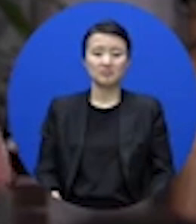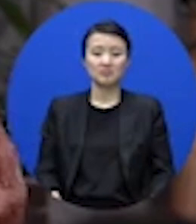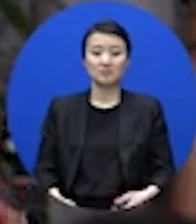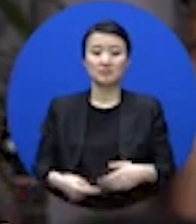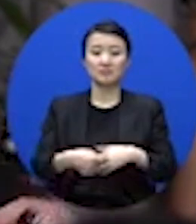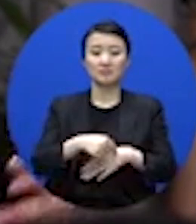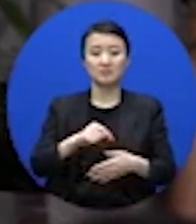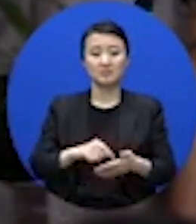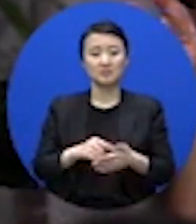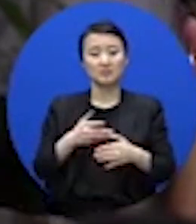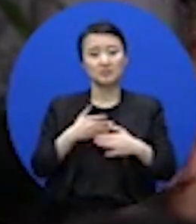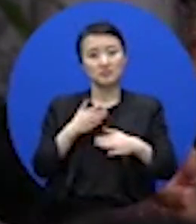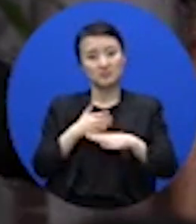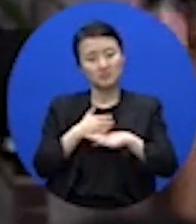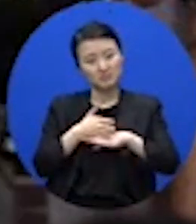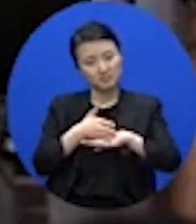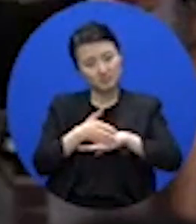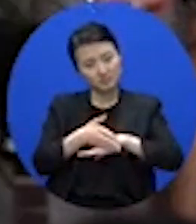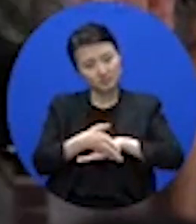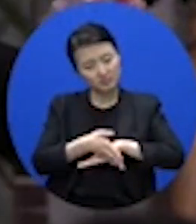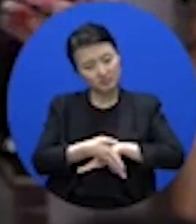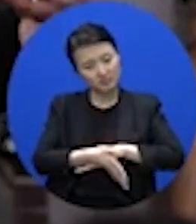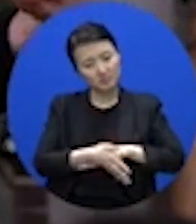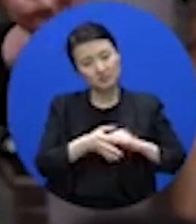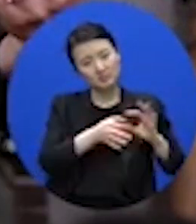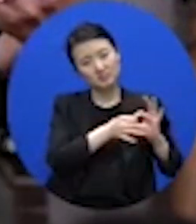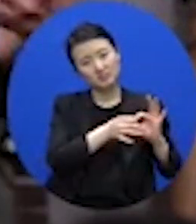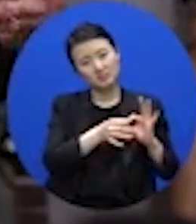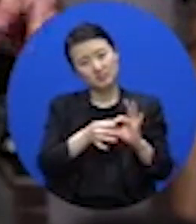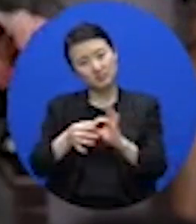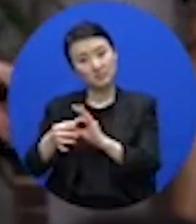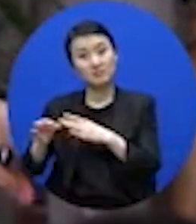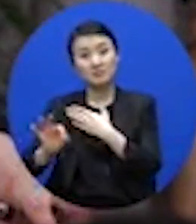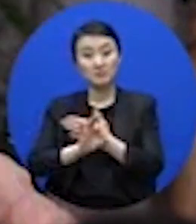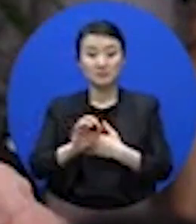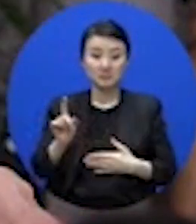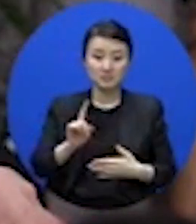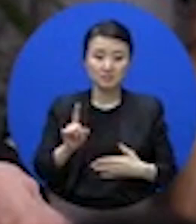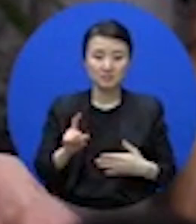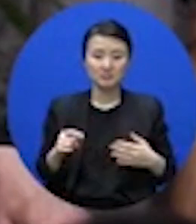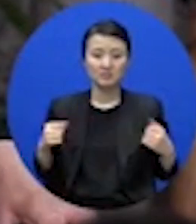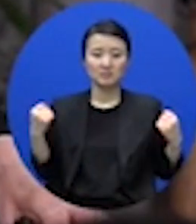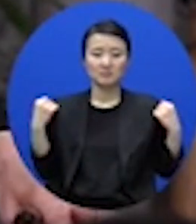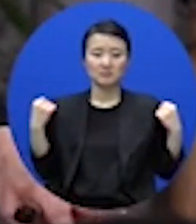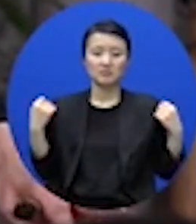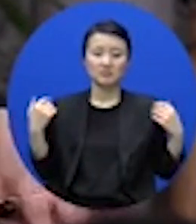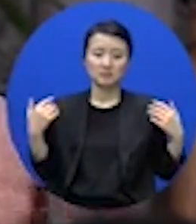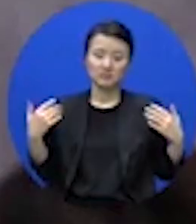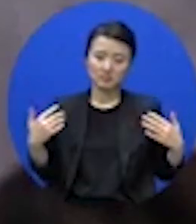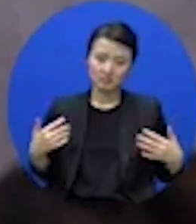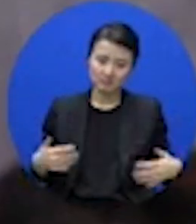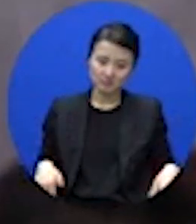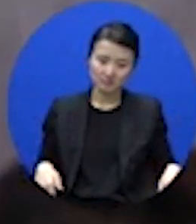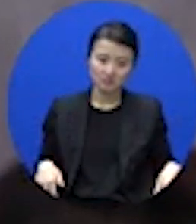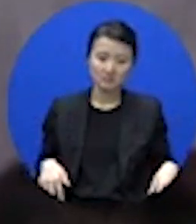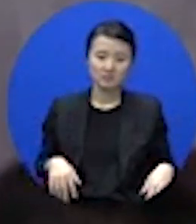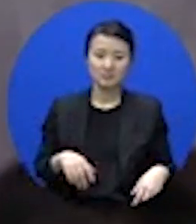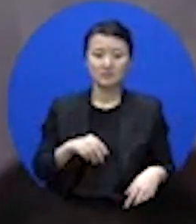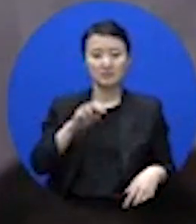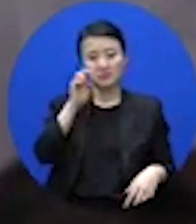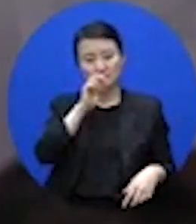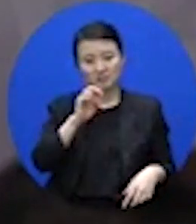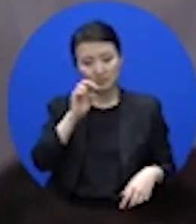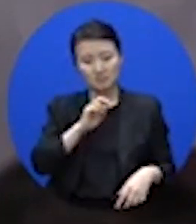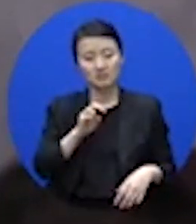너무 음악이 천천히 계속 이것만 되면 어떻게 되나요? 무기력해져요. 그렇죠?